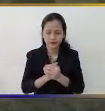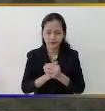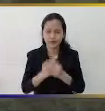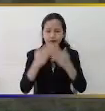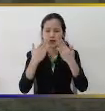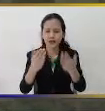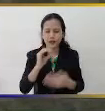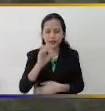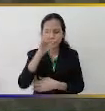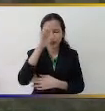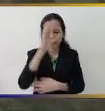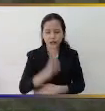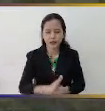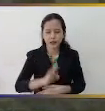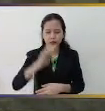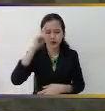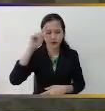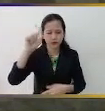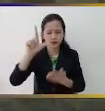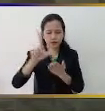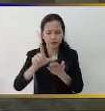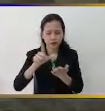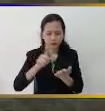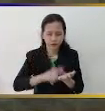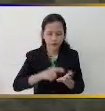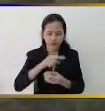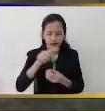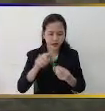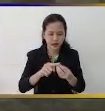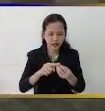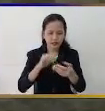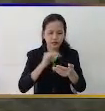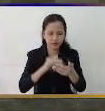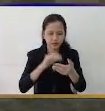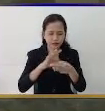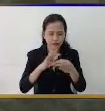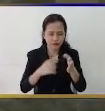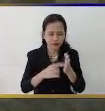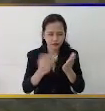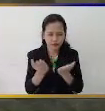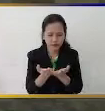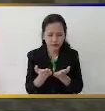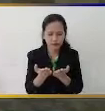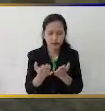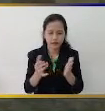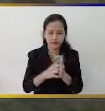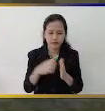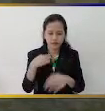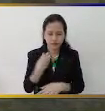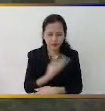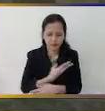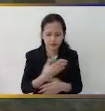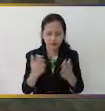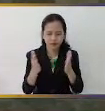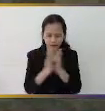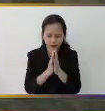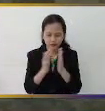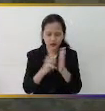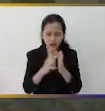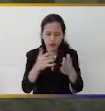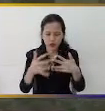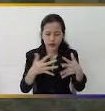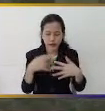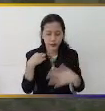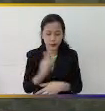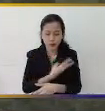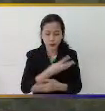the lesson mula po sa synopsis of the book of Micah. At nawa, Panginoon, ang aming pong mga narinig, Panginoon, ay